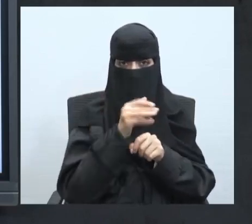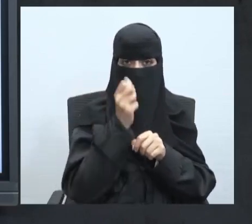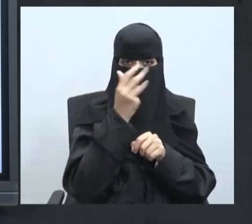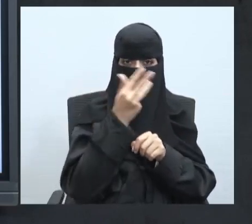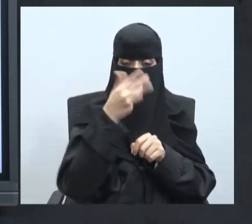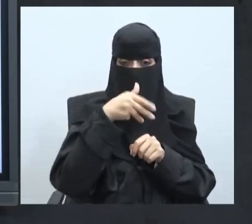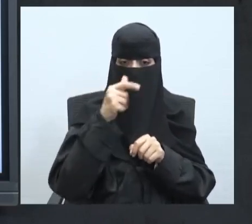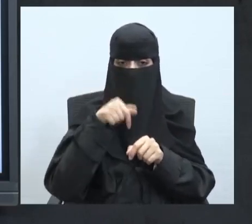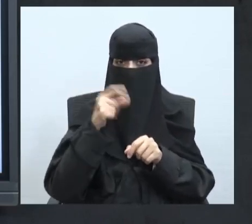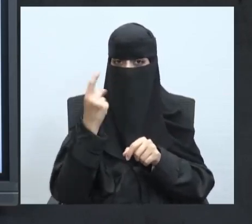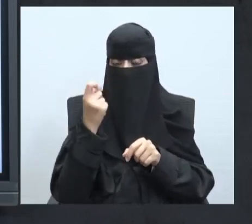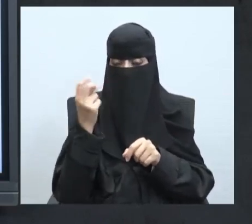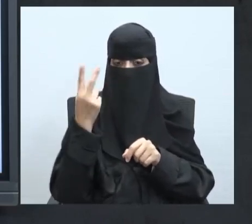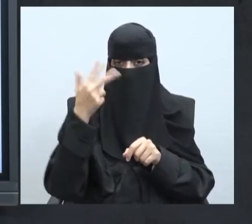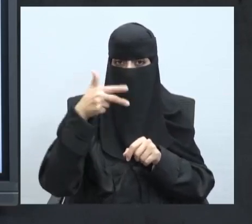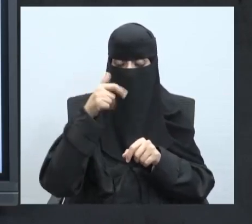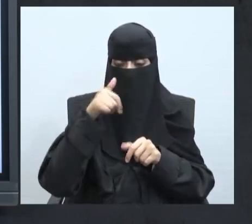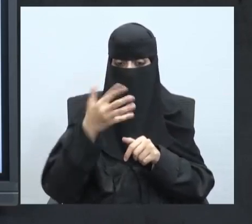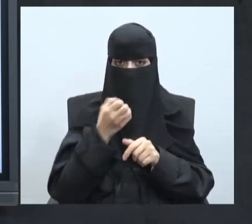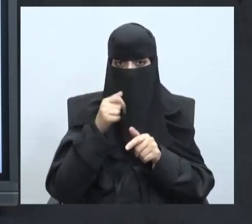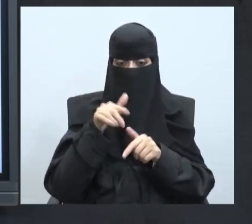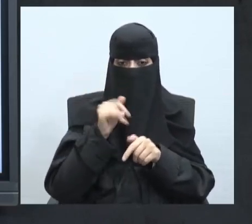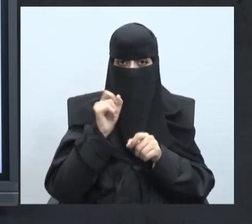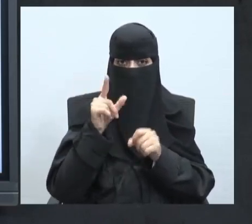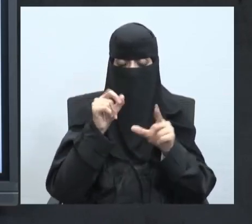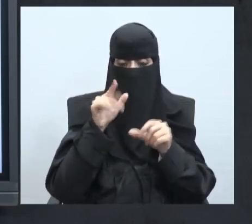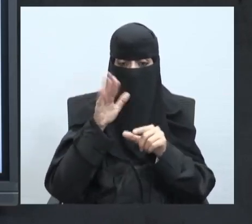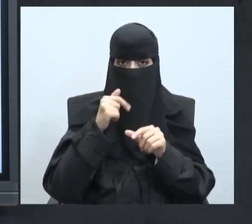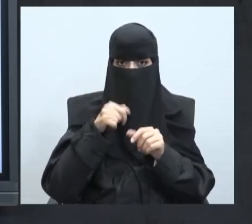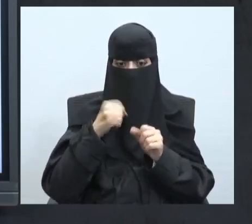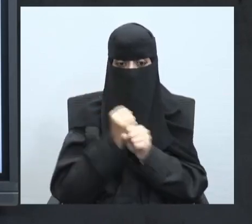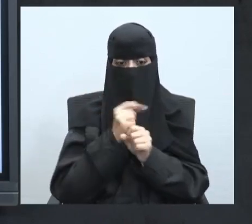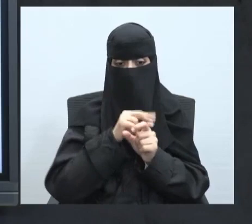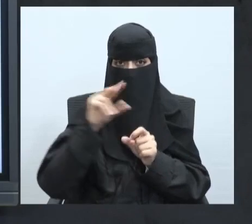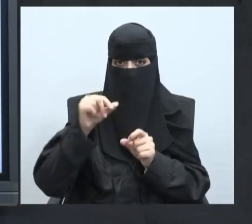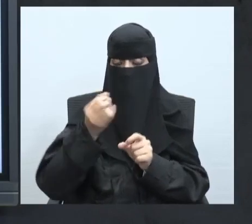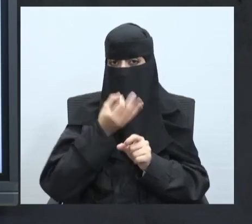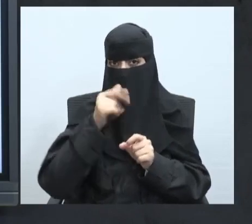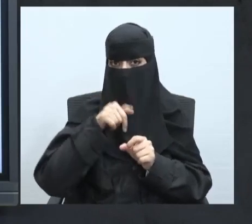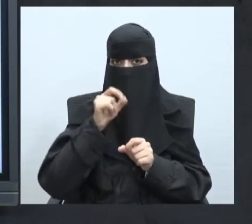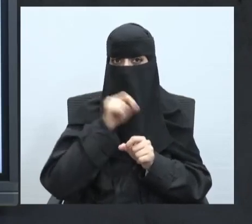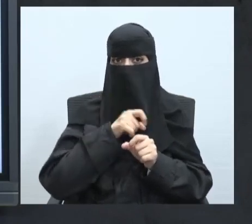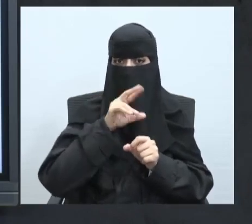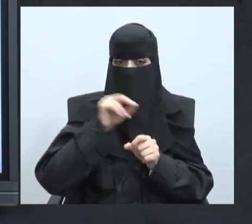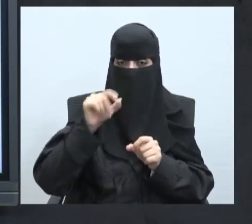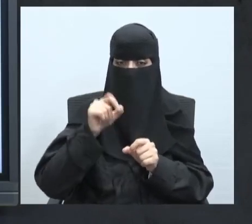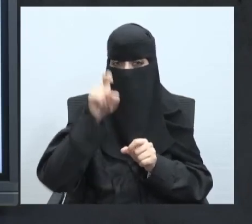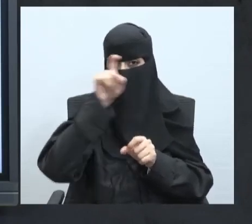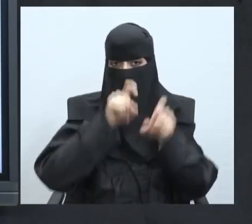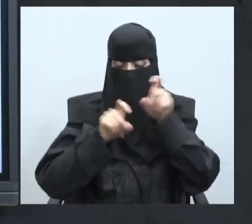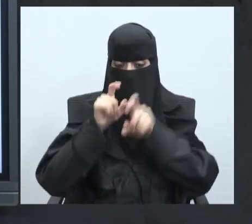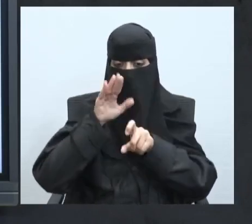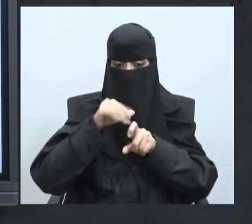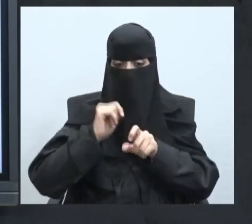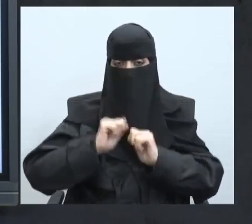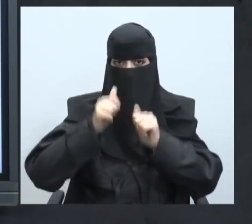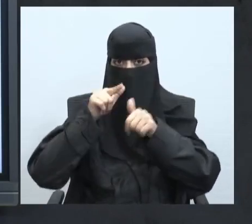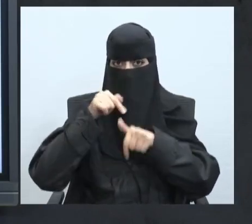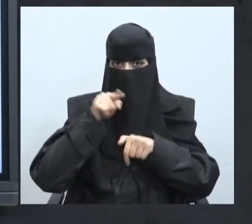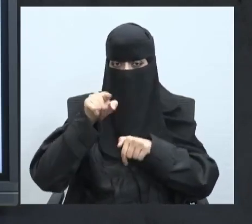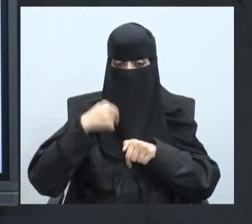و180 تحصل مباشره على ماذا على اشارات الشغل ونفس الكلام ونفس الاسئله لمن للعزم